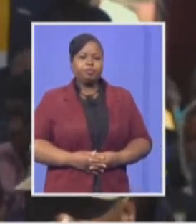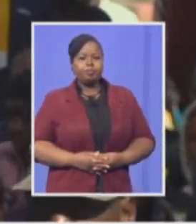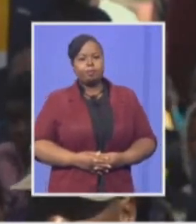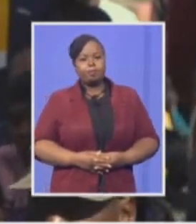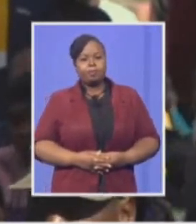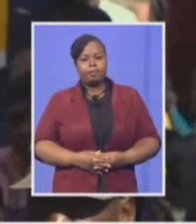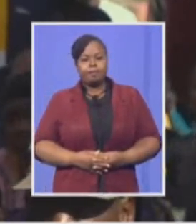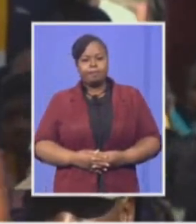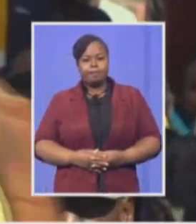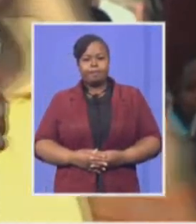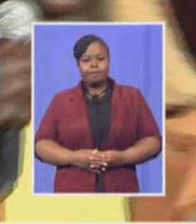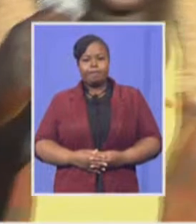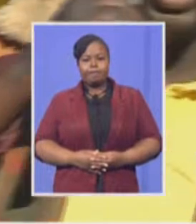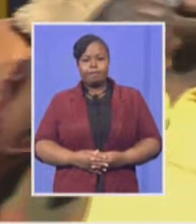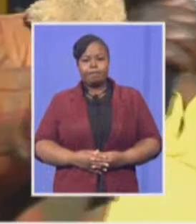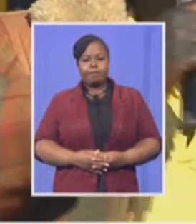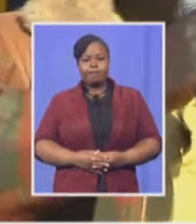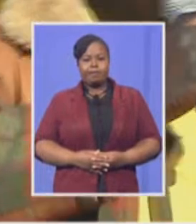All right.